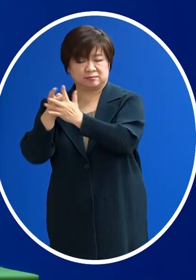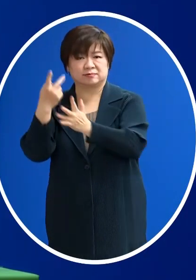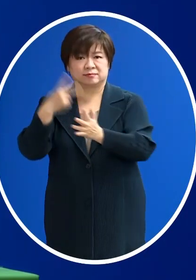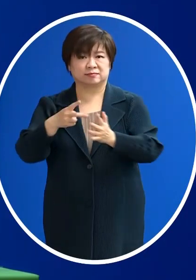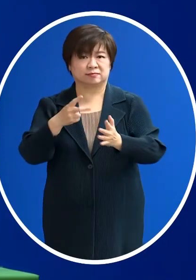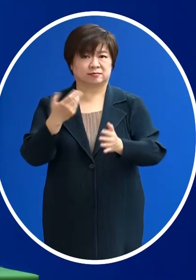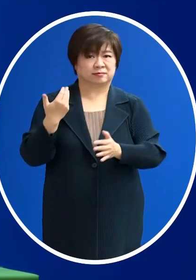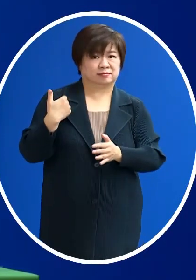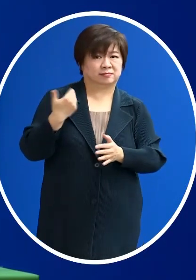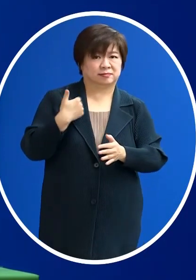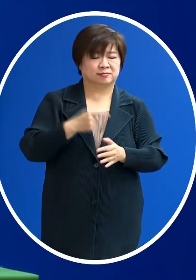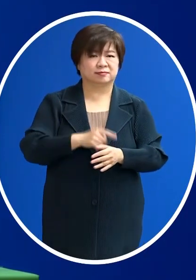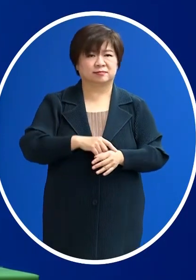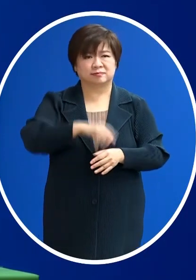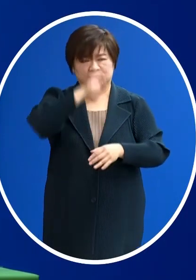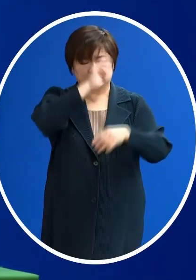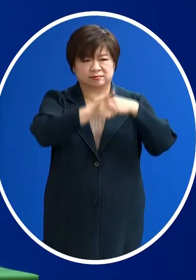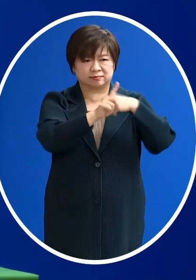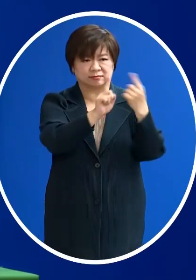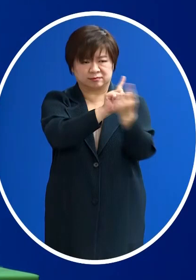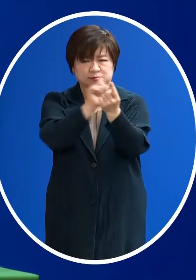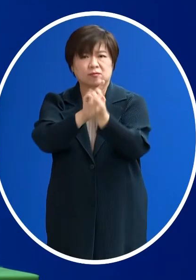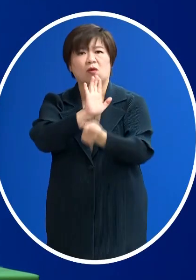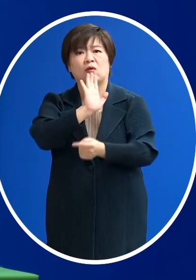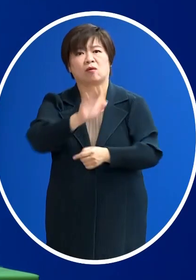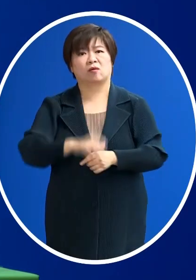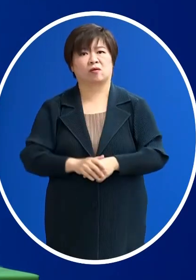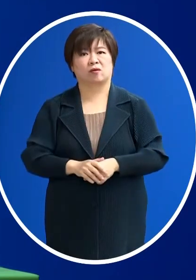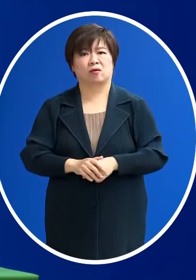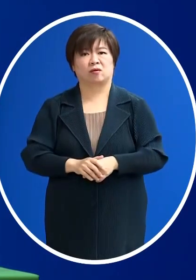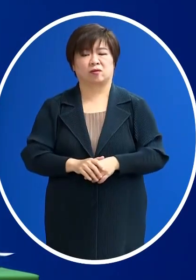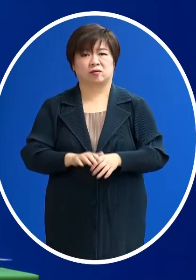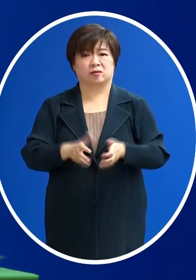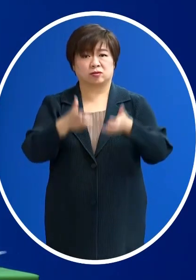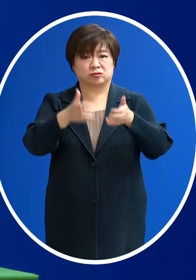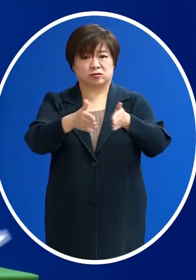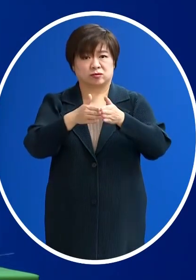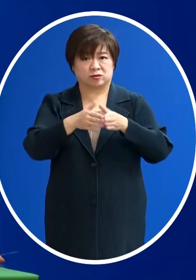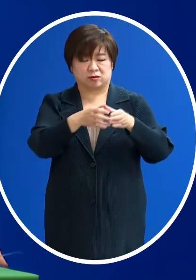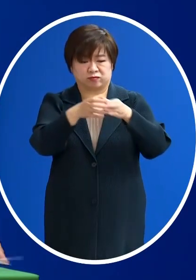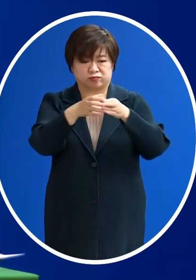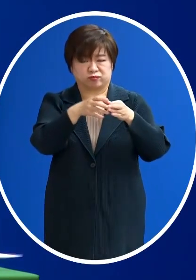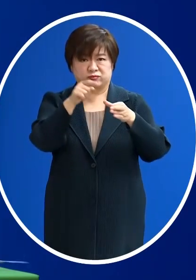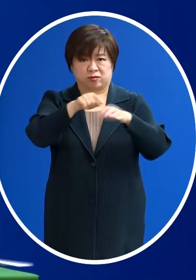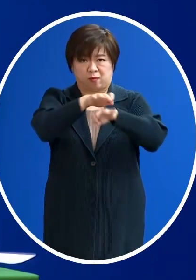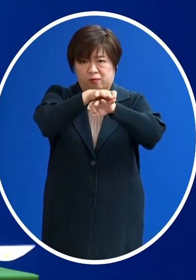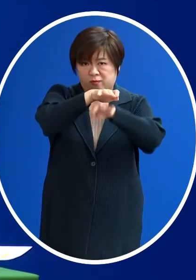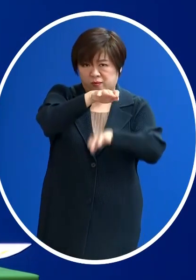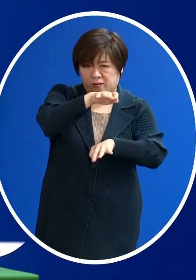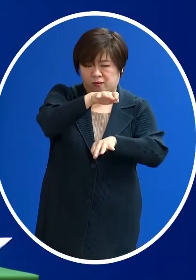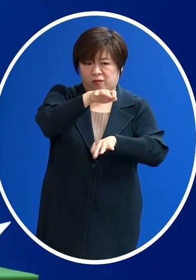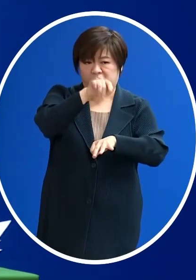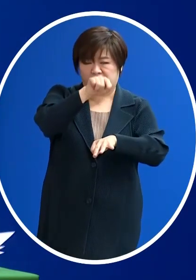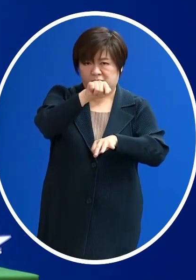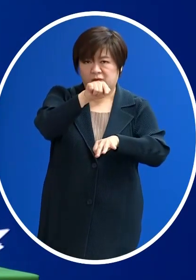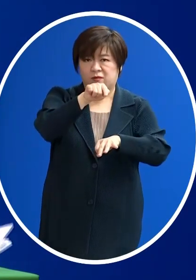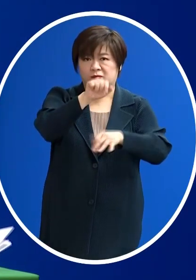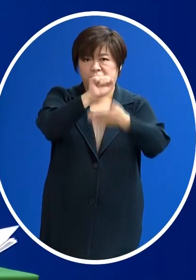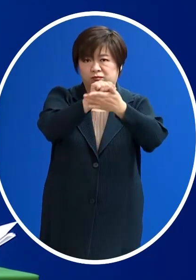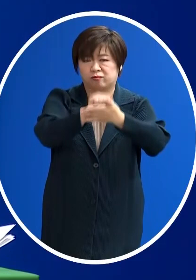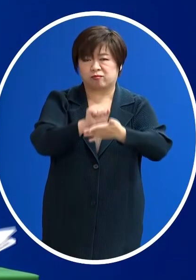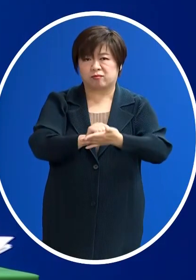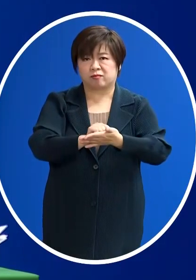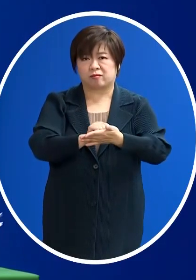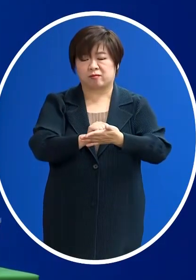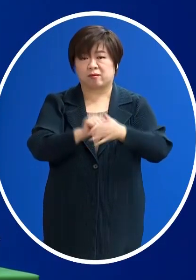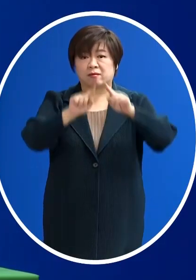前的确诊者的接触者都还是有，所以我们今天的那个重要群聚的列表事实上在那里也有呈现。那如果